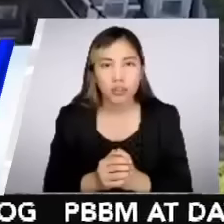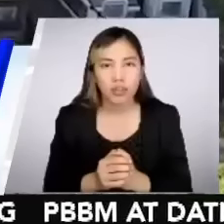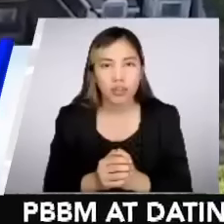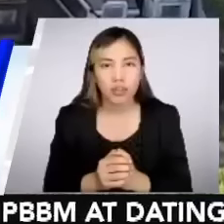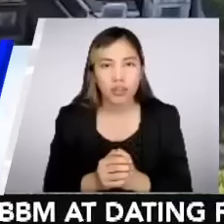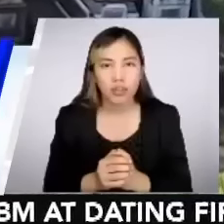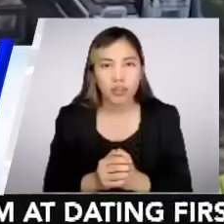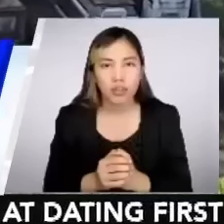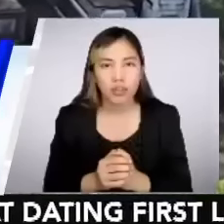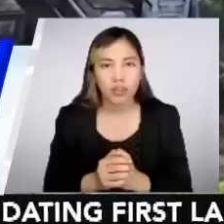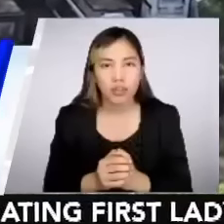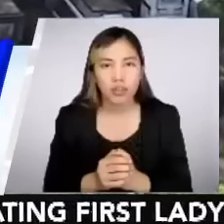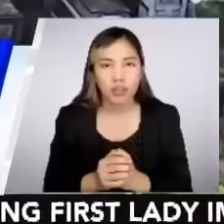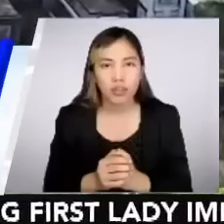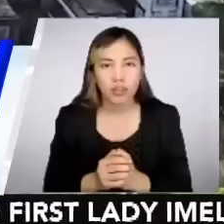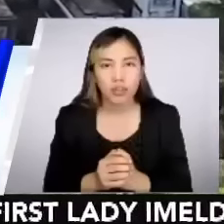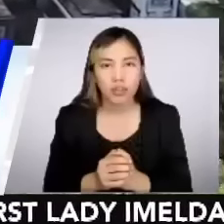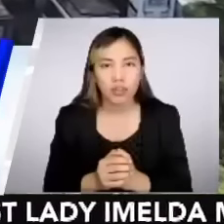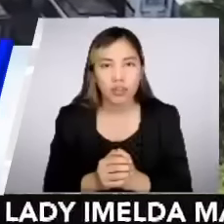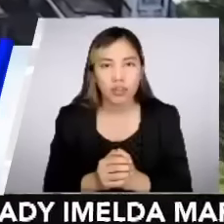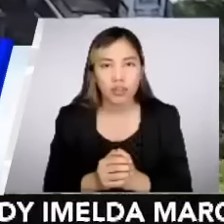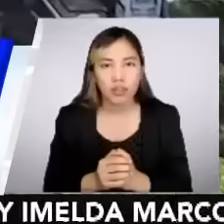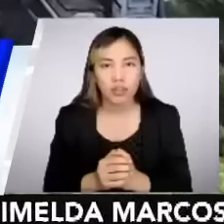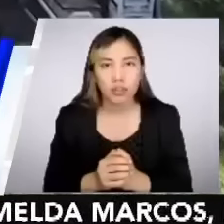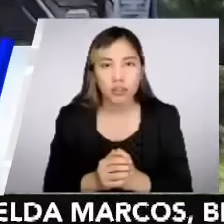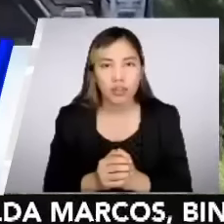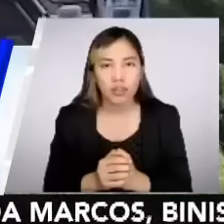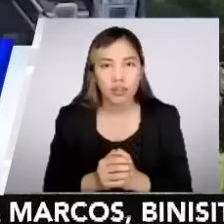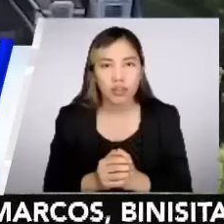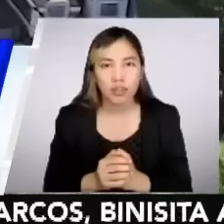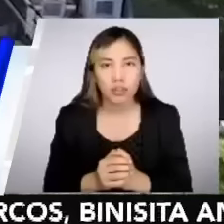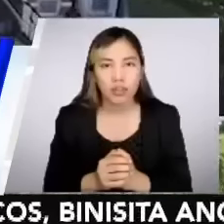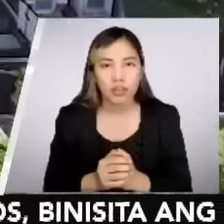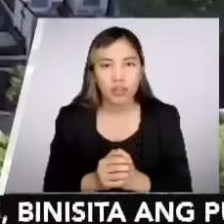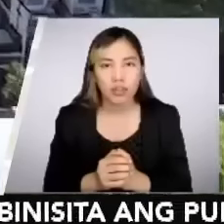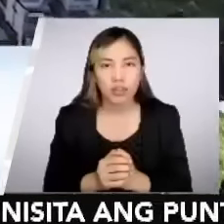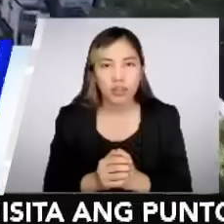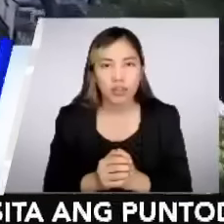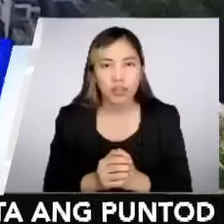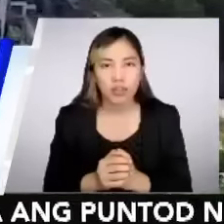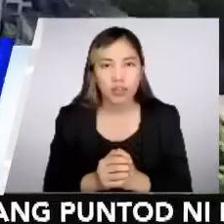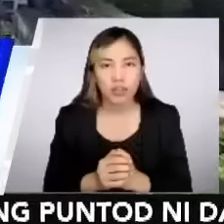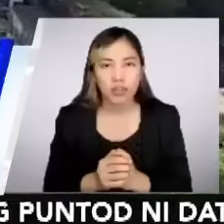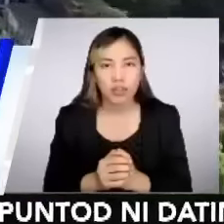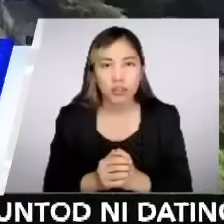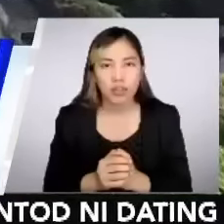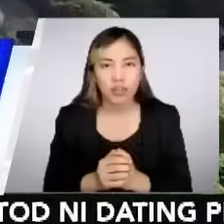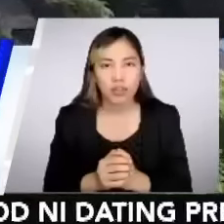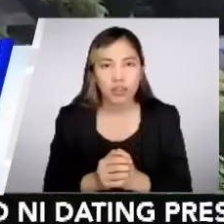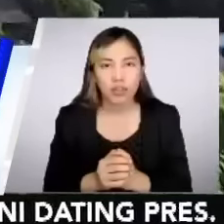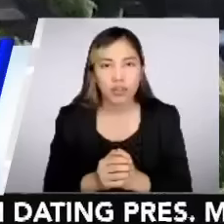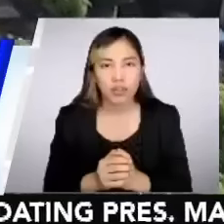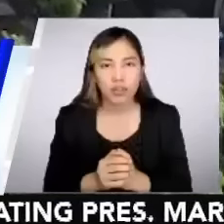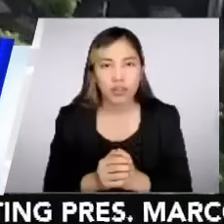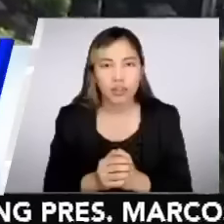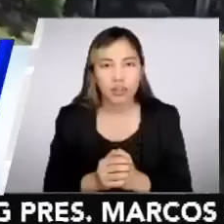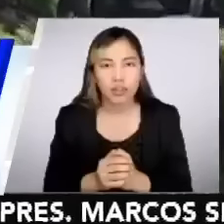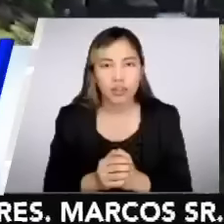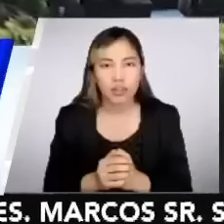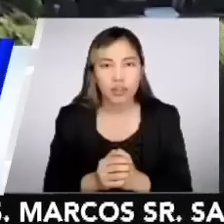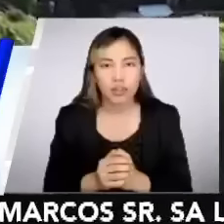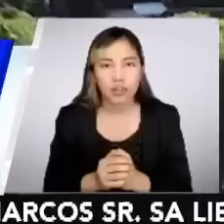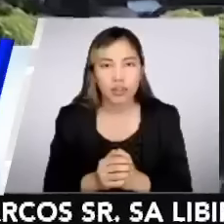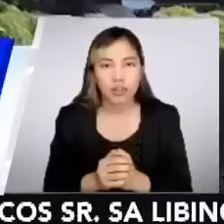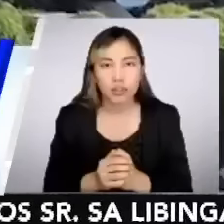yung pag-overnight dito sa loob ng sementeryo. Samantala, sa labas naman ng public cemetery ay makikita natin